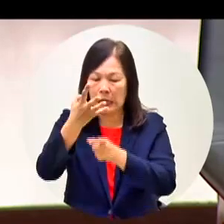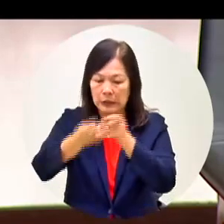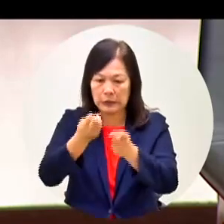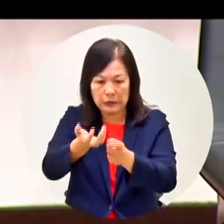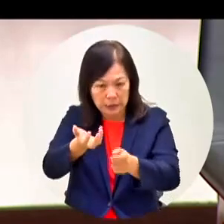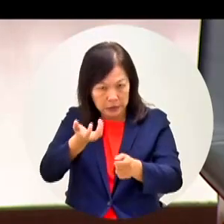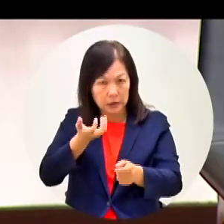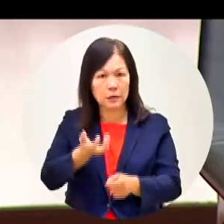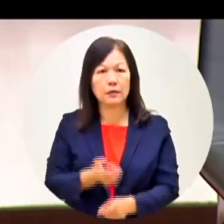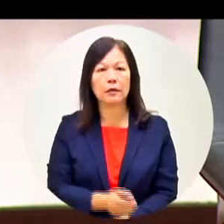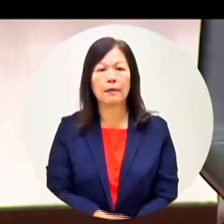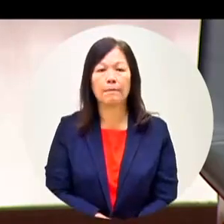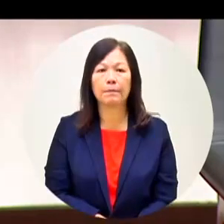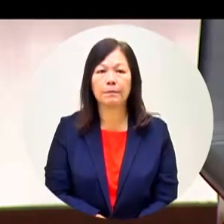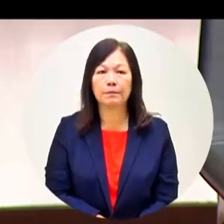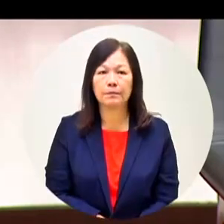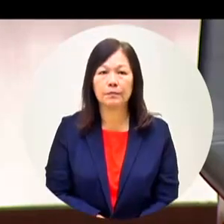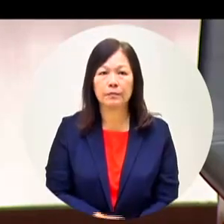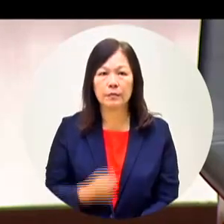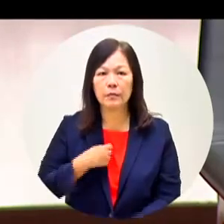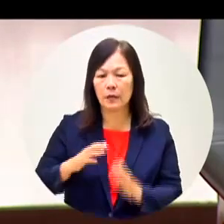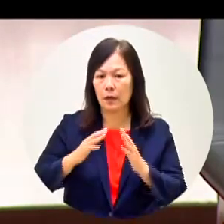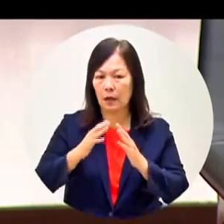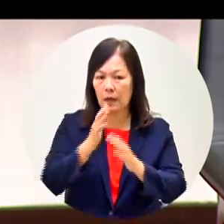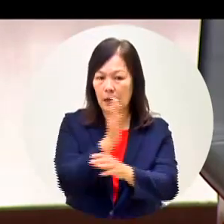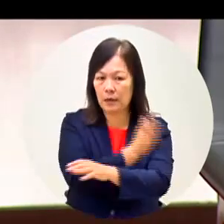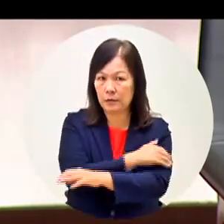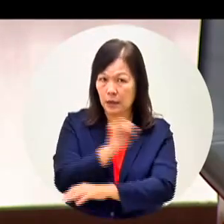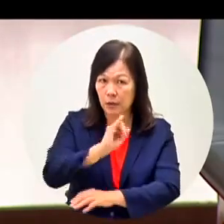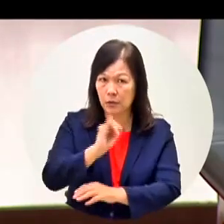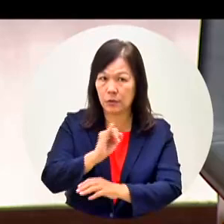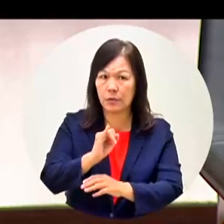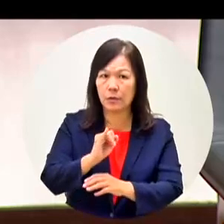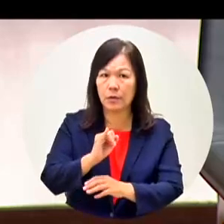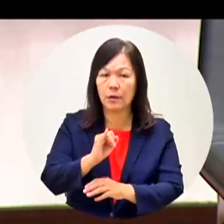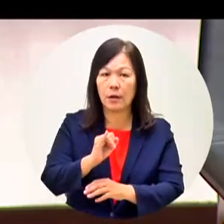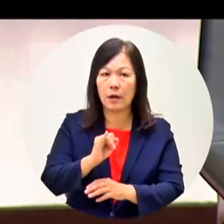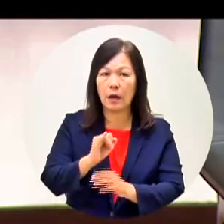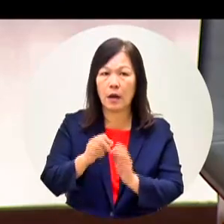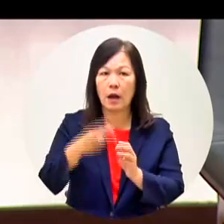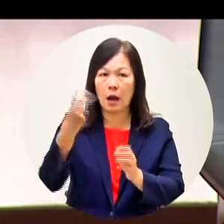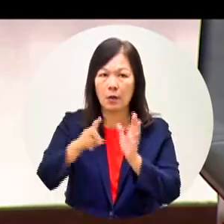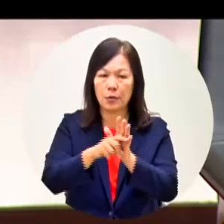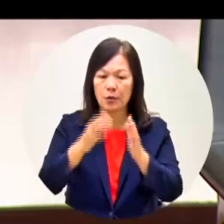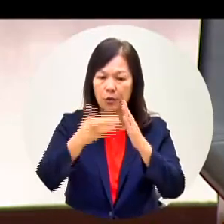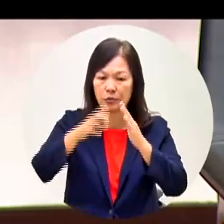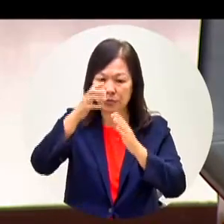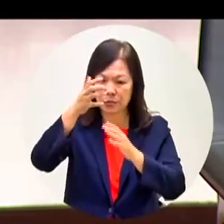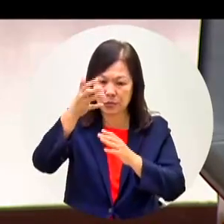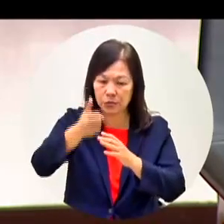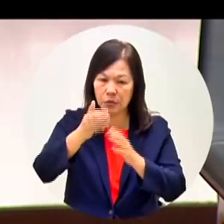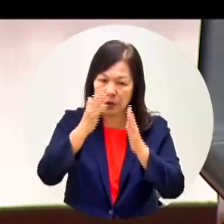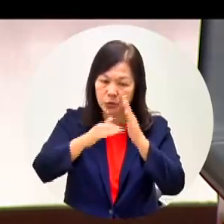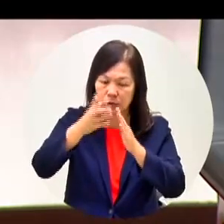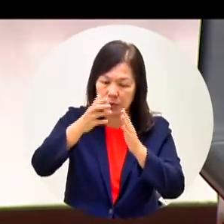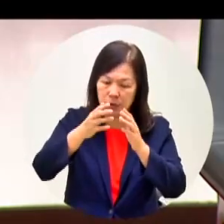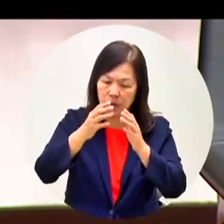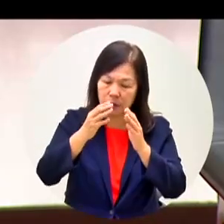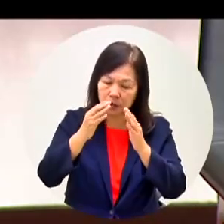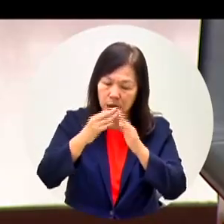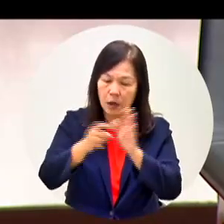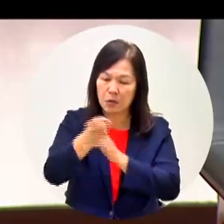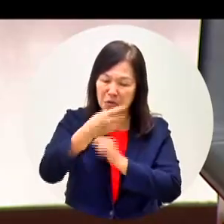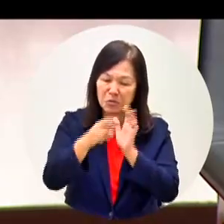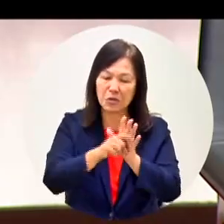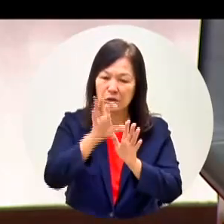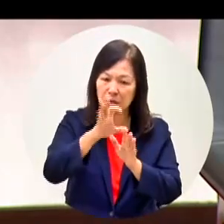陈菊市长时代，还有曾经有学校来跟本席反映说厕所是没有门的，学校厕所是没